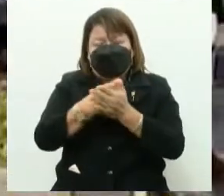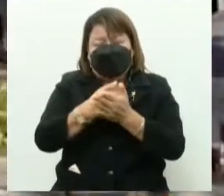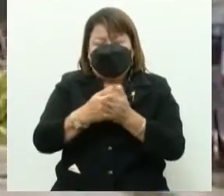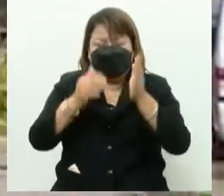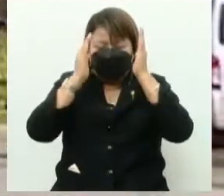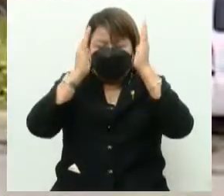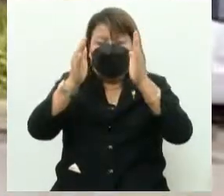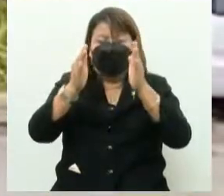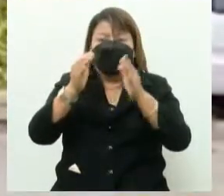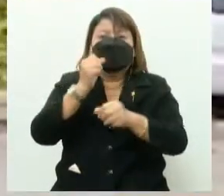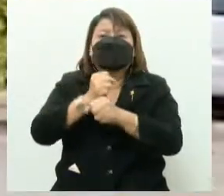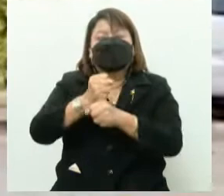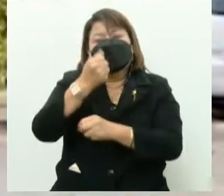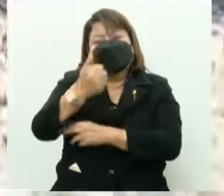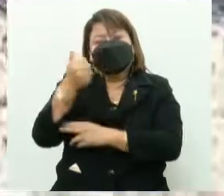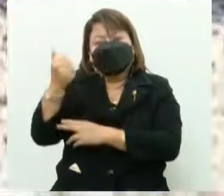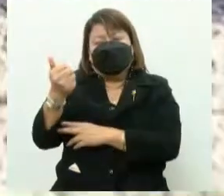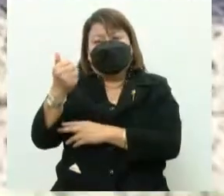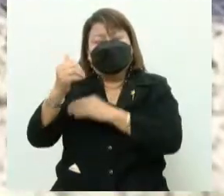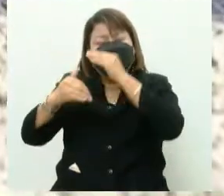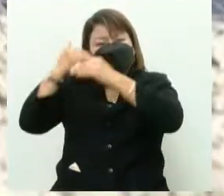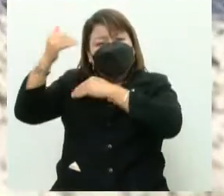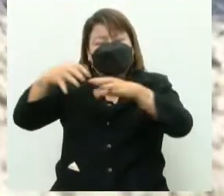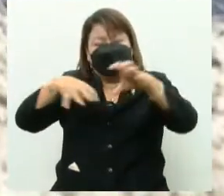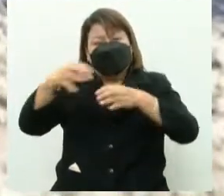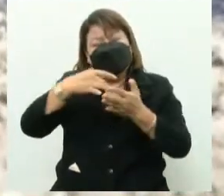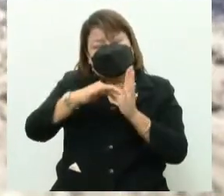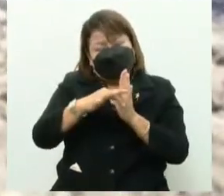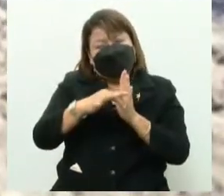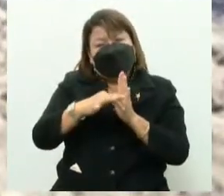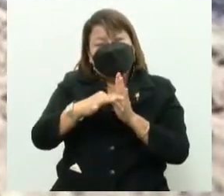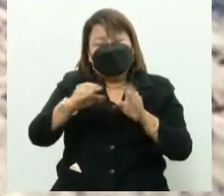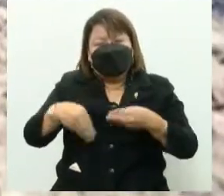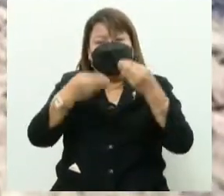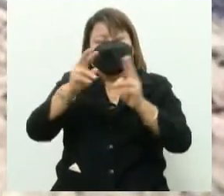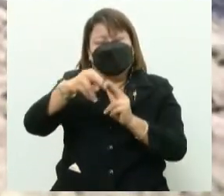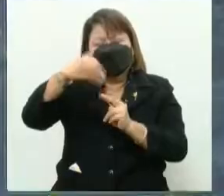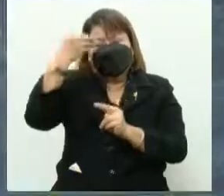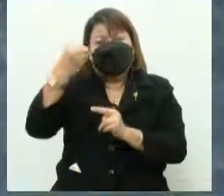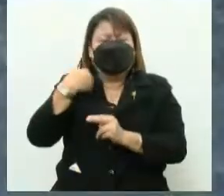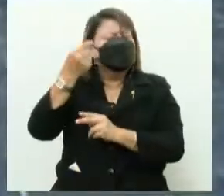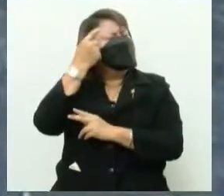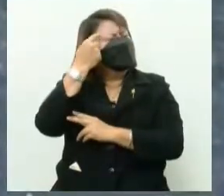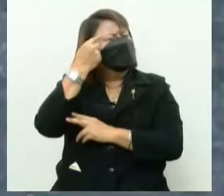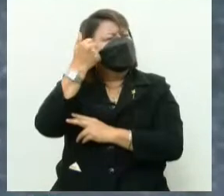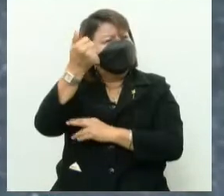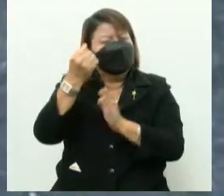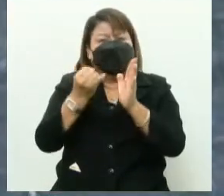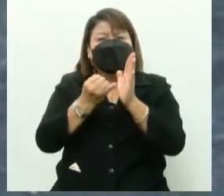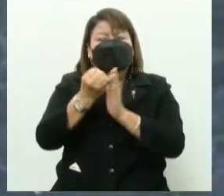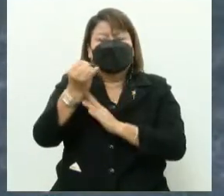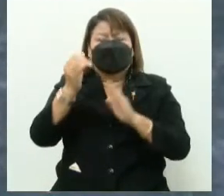สร้างสรรค์สิ่งที่ดีที่สุดและพัฒนาการจัดการศึกษาเพื่อให้ผู้เรียนมีทัศนคติที่ถูกต้องต่อบ้านเมื